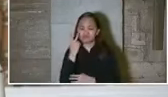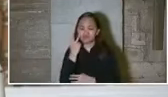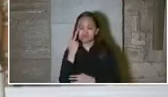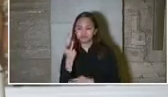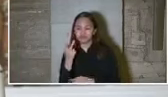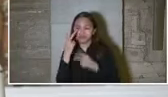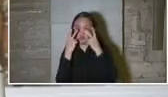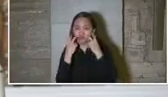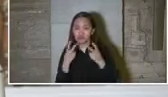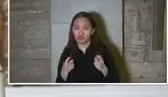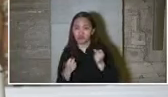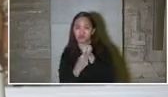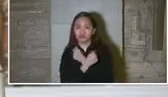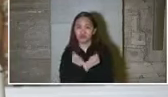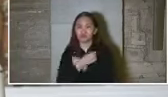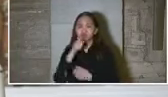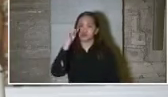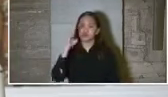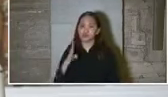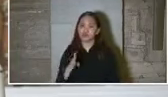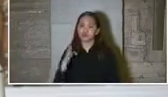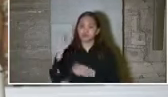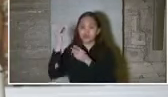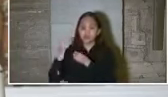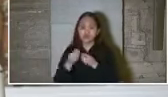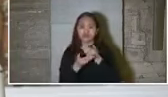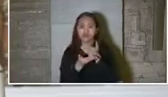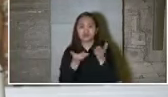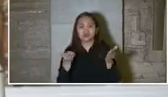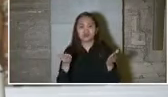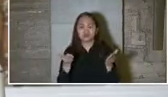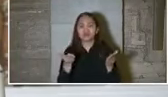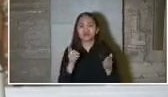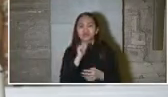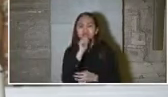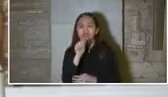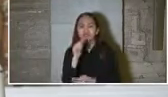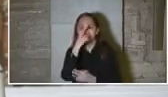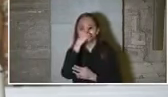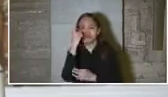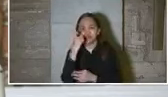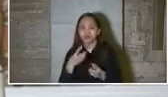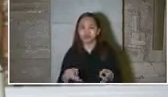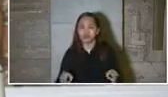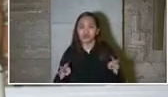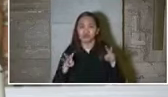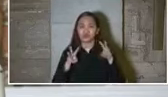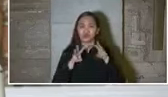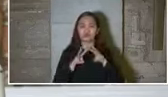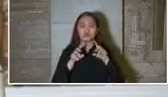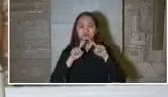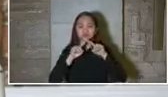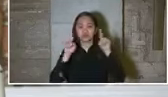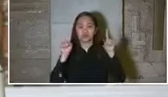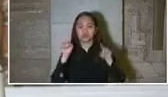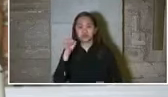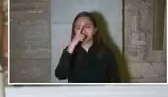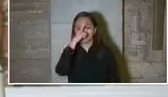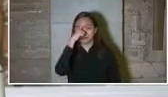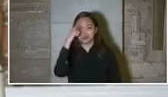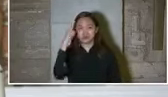ang pagmamahal ng Diyos na ibinibigay sa atin hindi dahil karapat dapat tayo, kundi